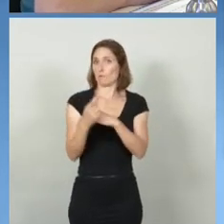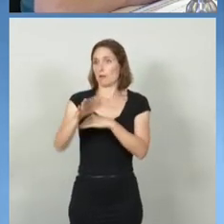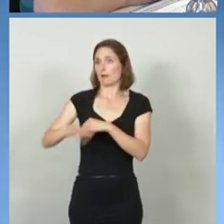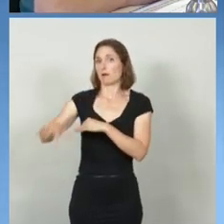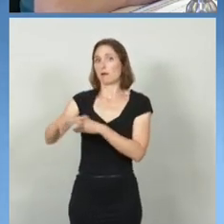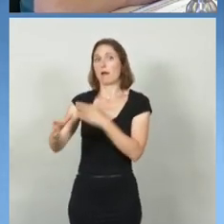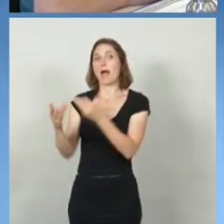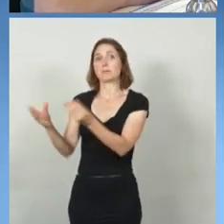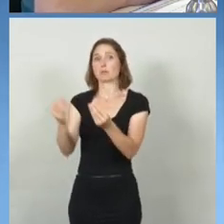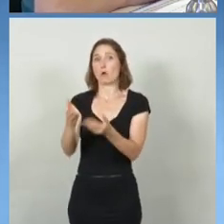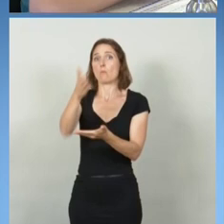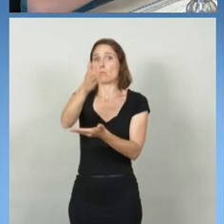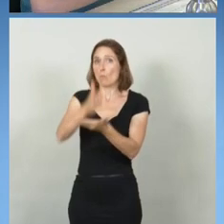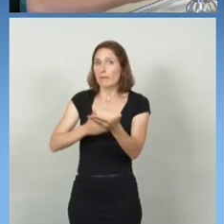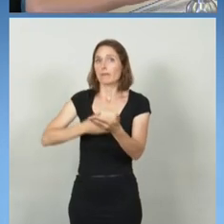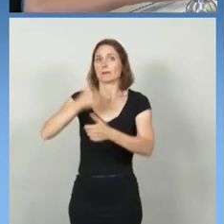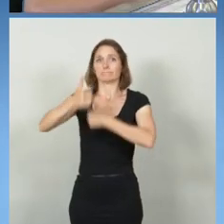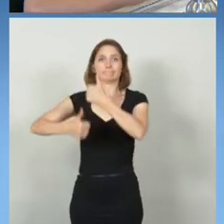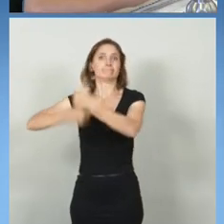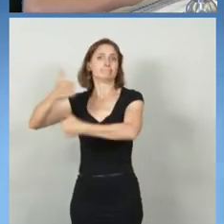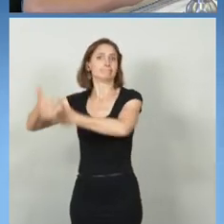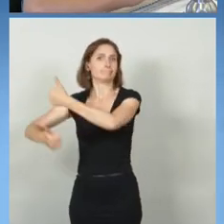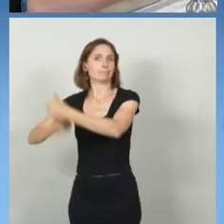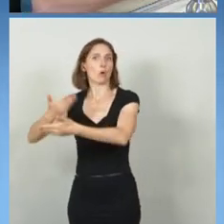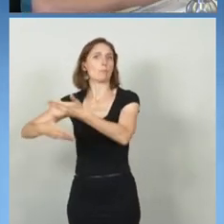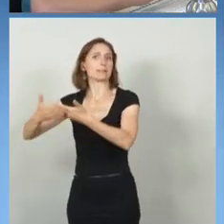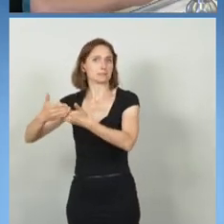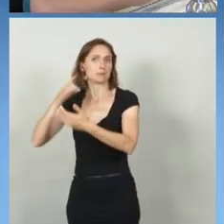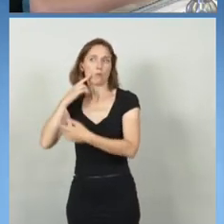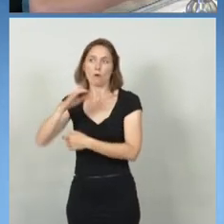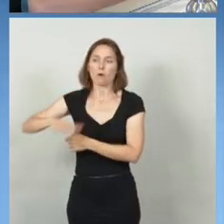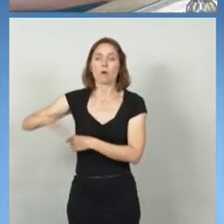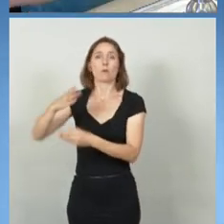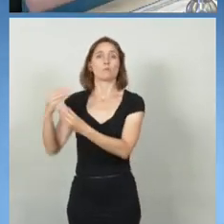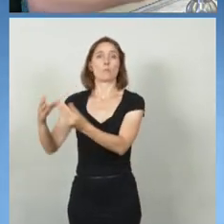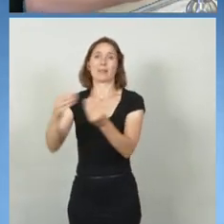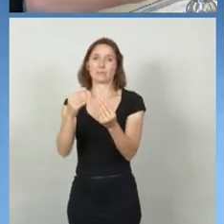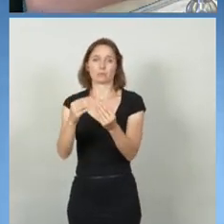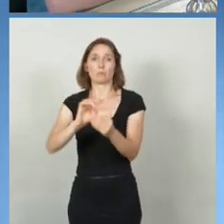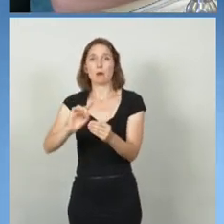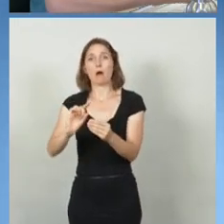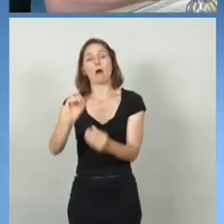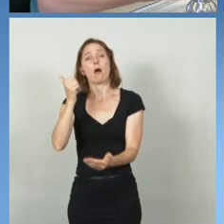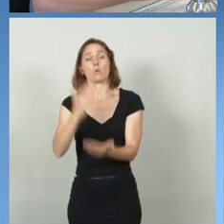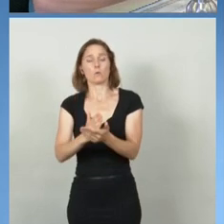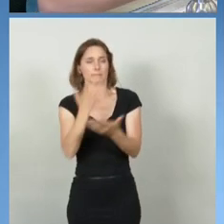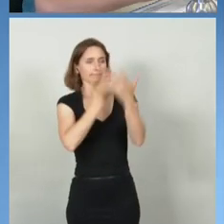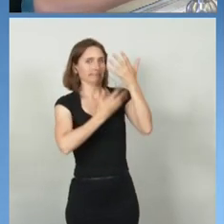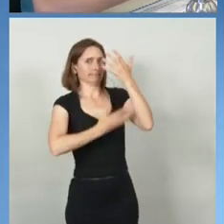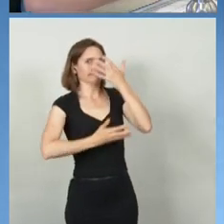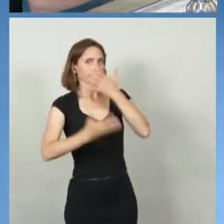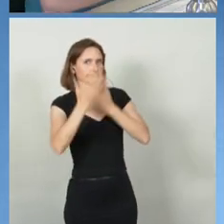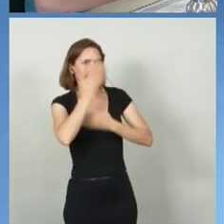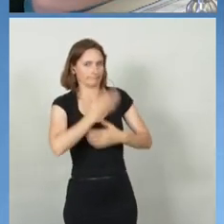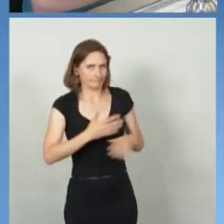renouvelait pour moitié chaque année de façon à ce que la parole de la même façon des habitants ne soient pas d'un coup une nouvelle voilà